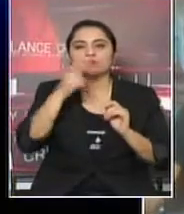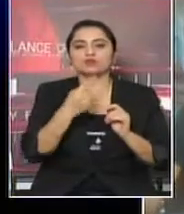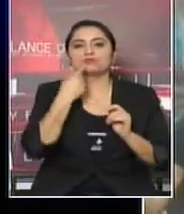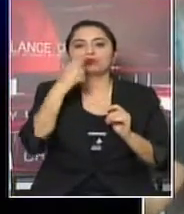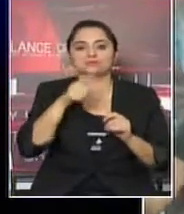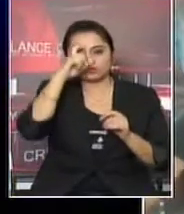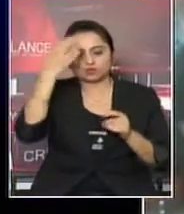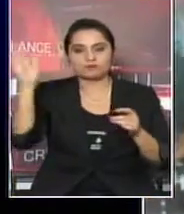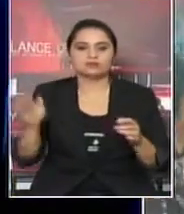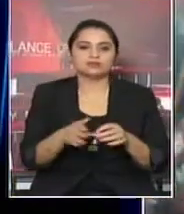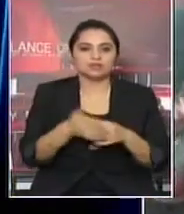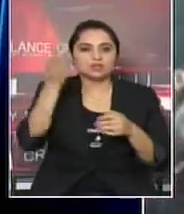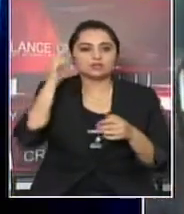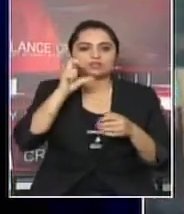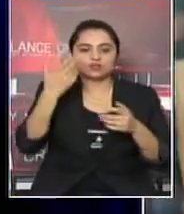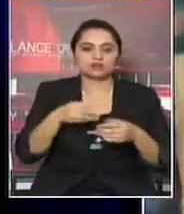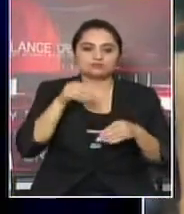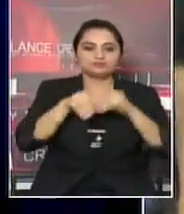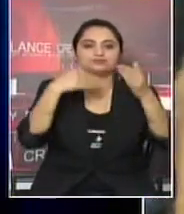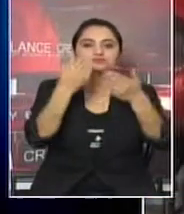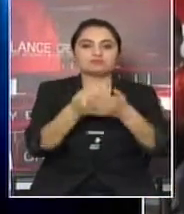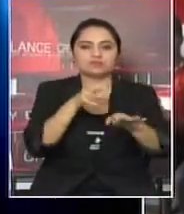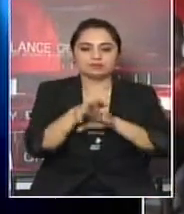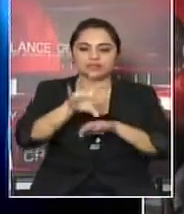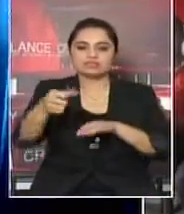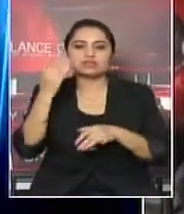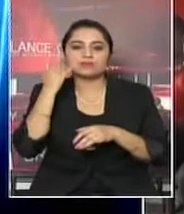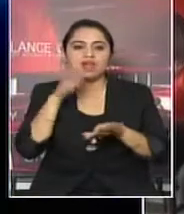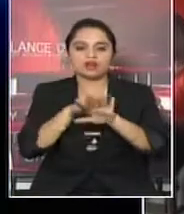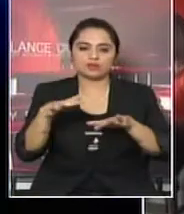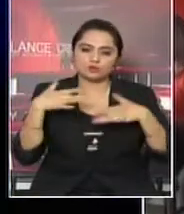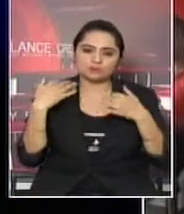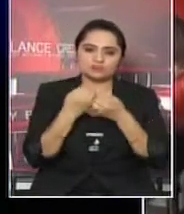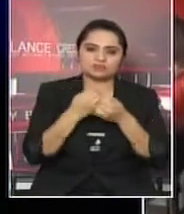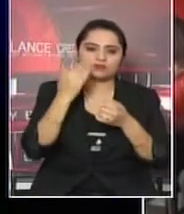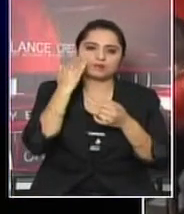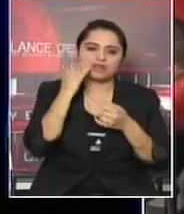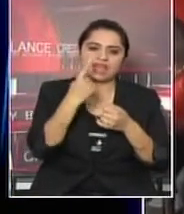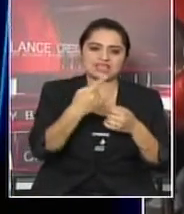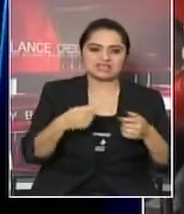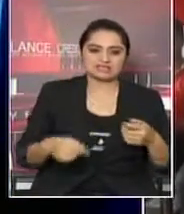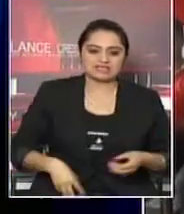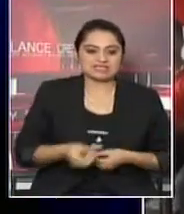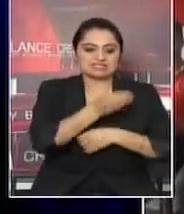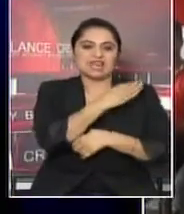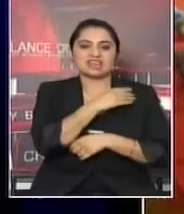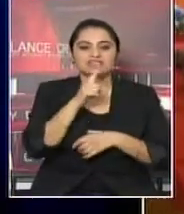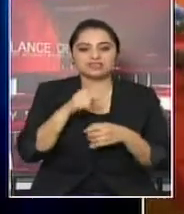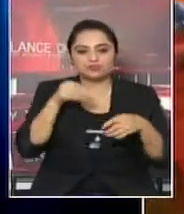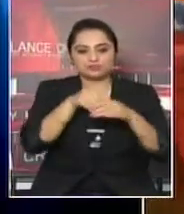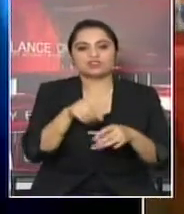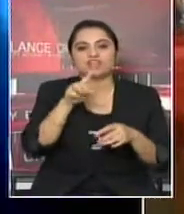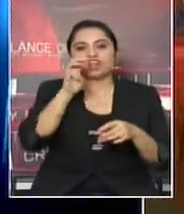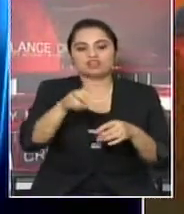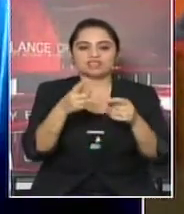कति पनि पुराना दलका उम्मेदवारहरूले स्थानीय महिलाहरूलाई प्रभावित पार्न एक महिला एक साडीभित्र हजारको नोट जस्ता